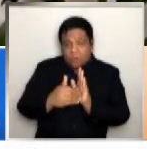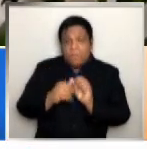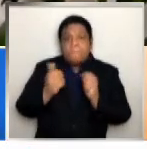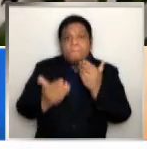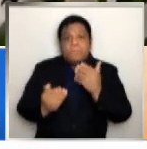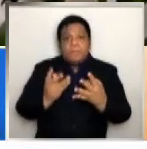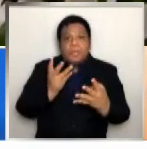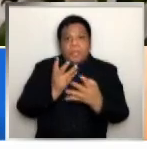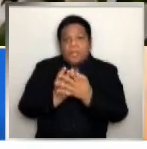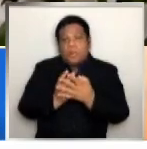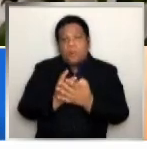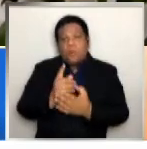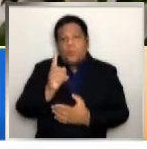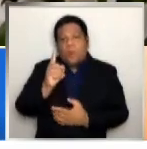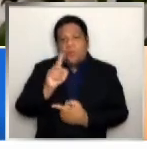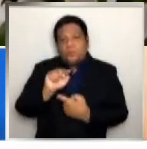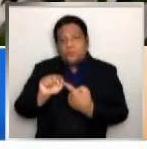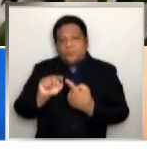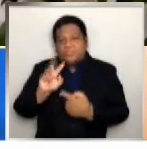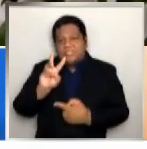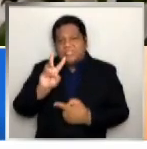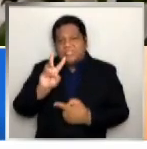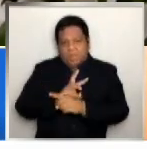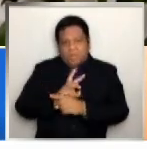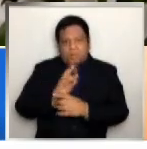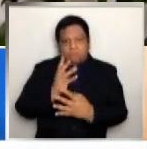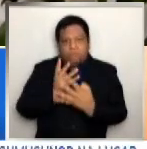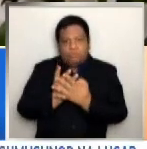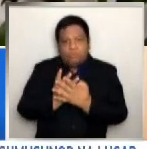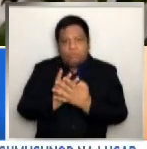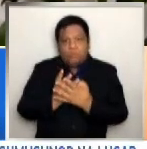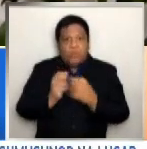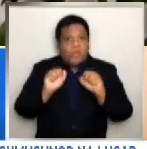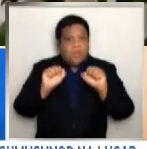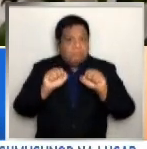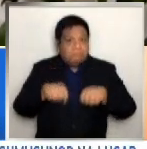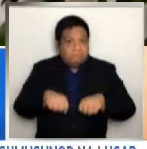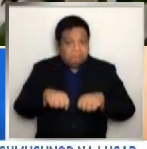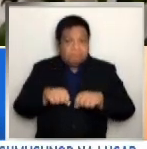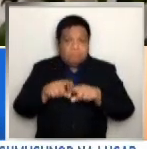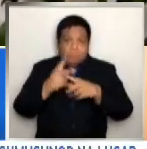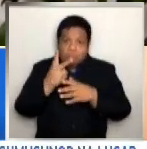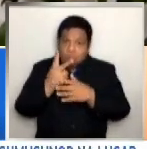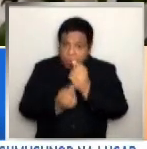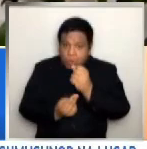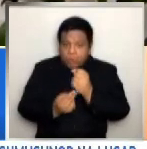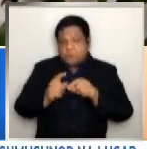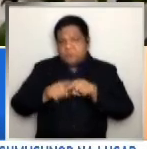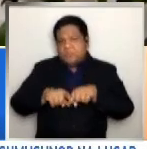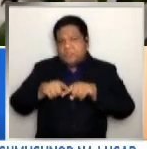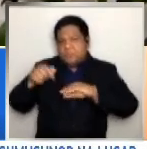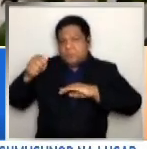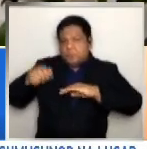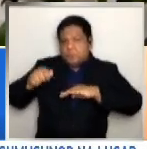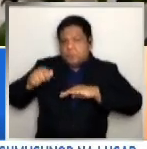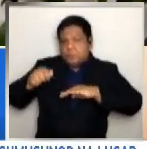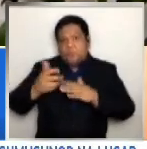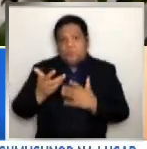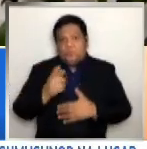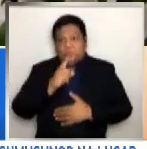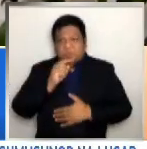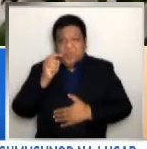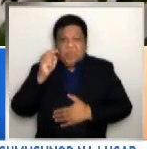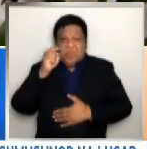months. So depende yan sa korte, maaaring both yan at wala naman talagang magandang nadudulot yung pagsisinungaling,